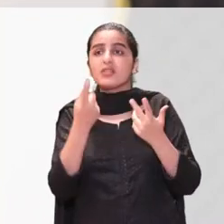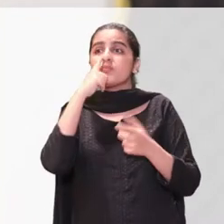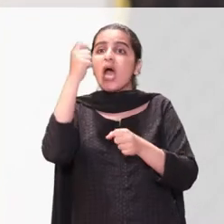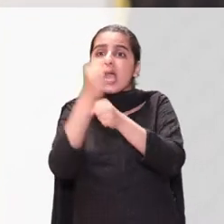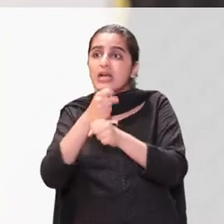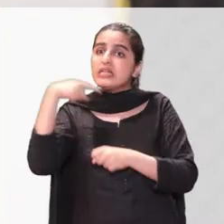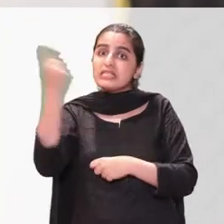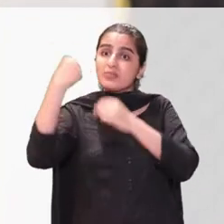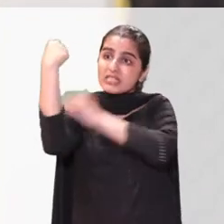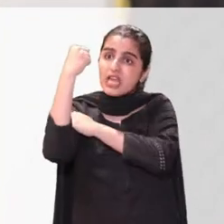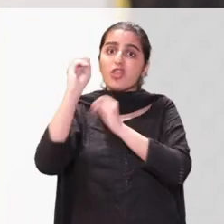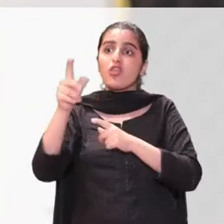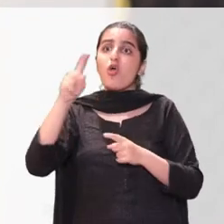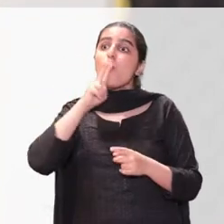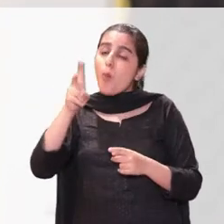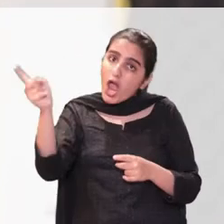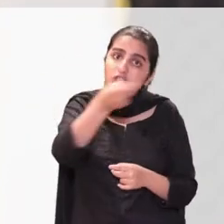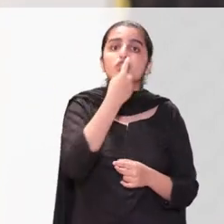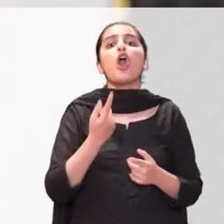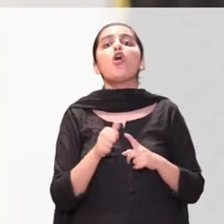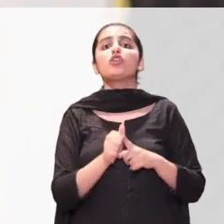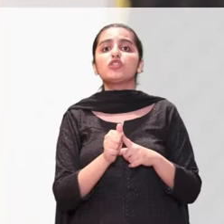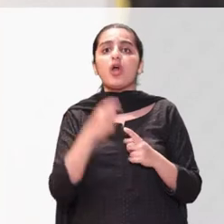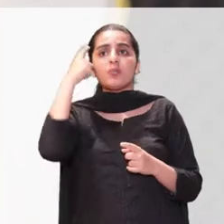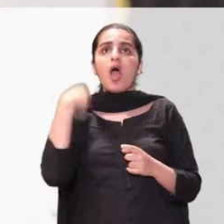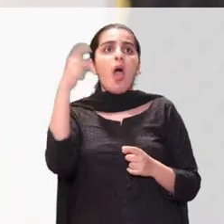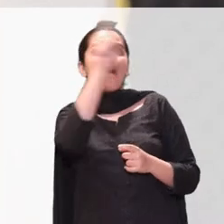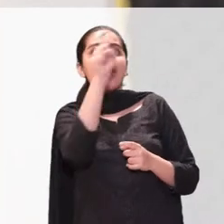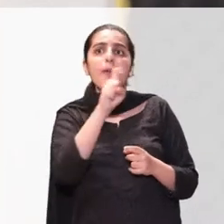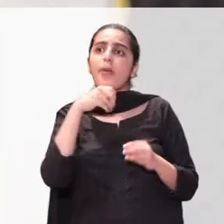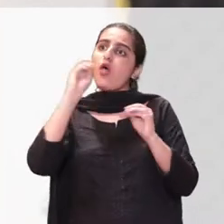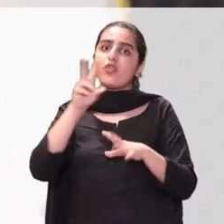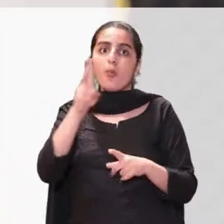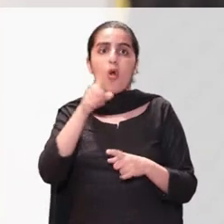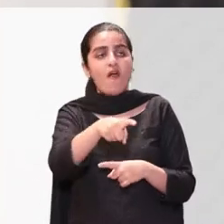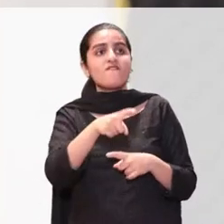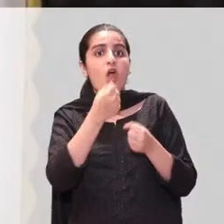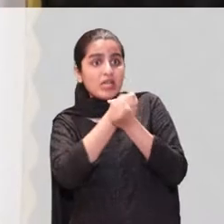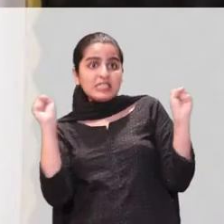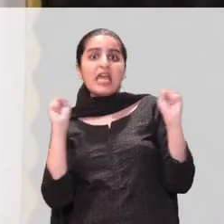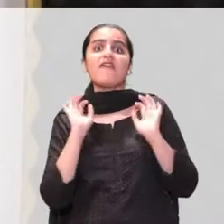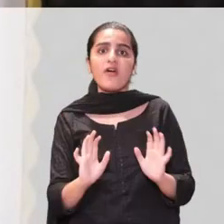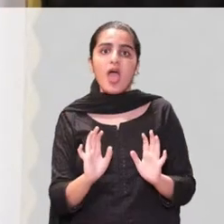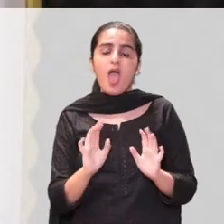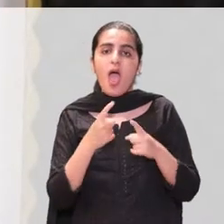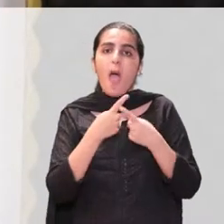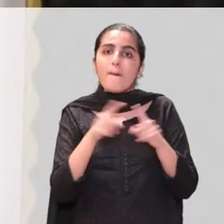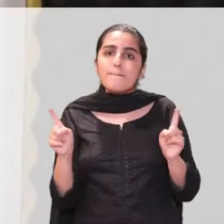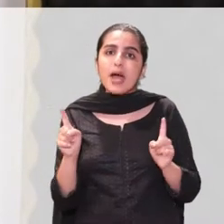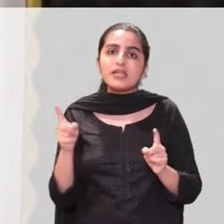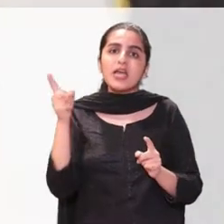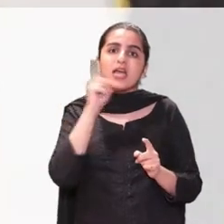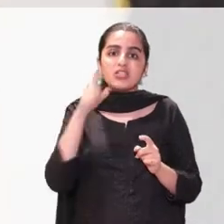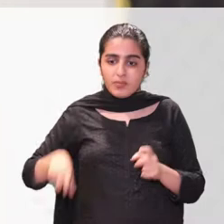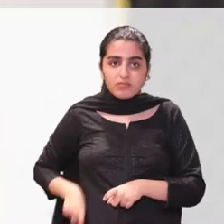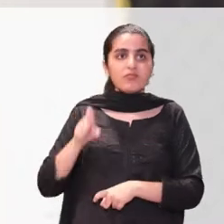अपनी स्वार्थ इन बच्चों को भेजें उनको टेंशन करें अगर आप उनको पेपर स्प्रे देकर यह सिखा देंगे सेल्फ डिफेंस की चीज है तो ऐड द टाइम